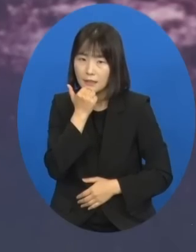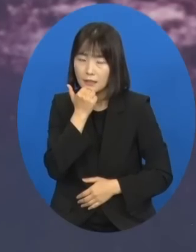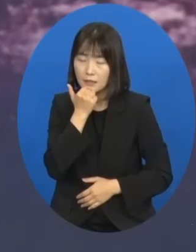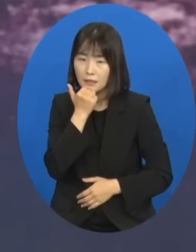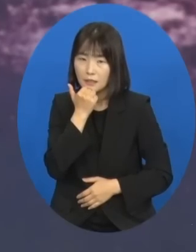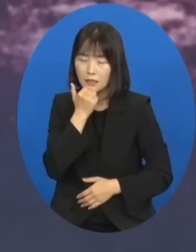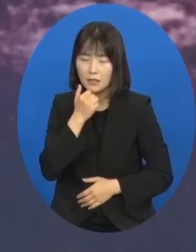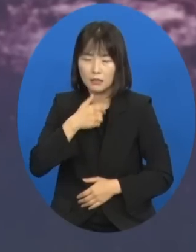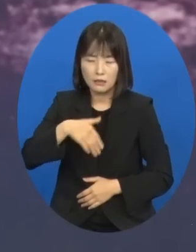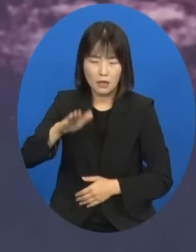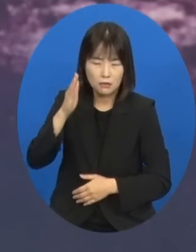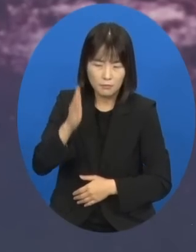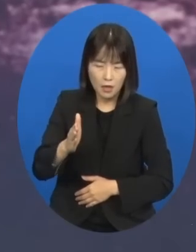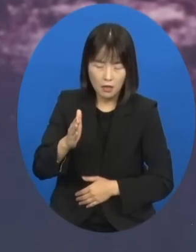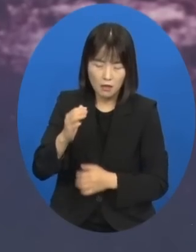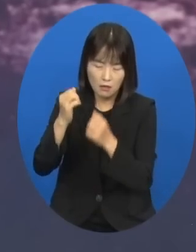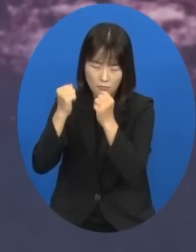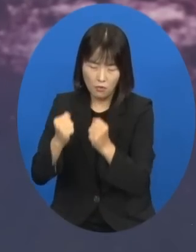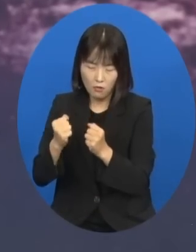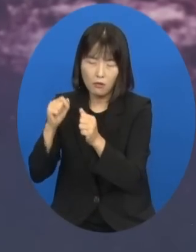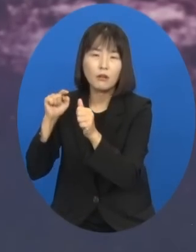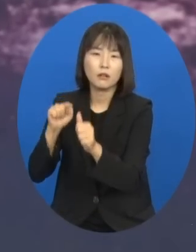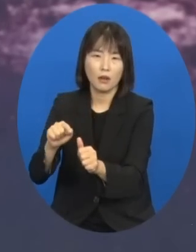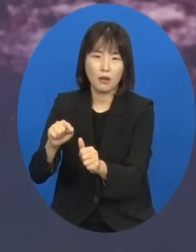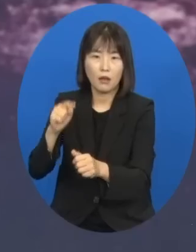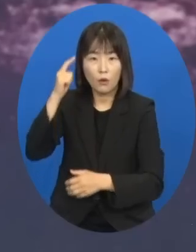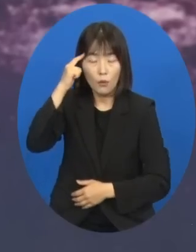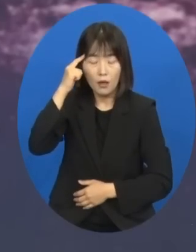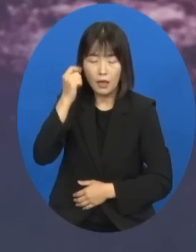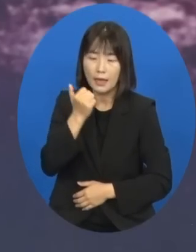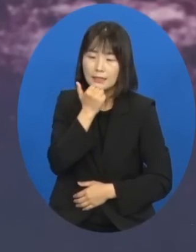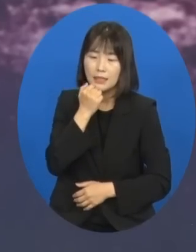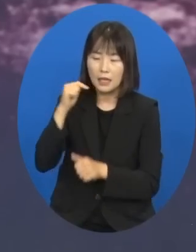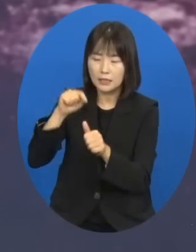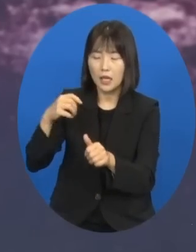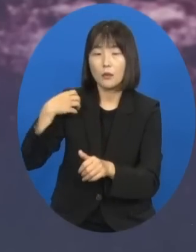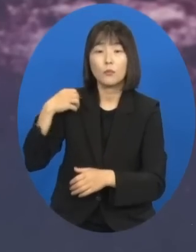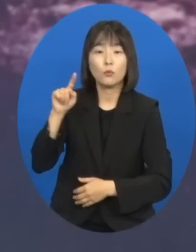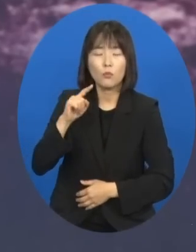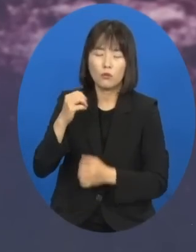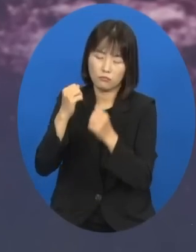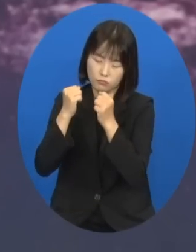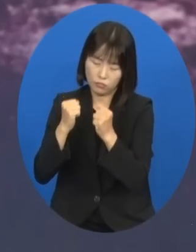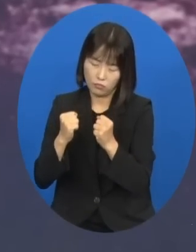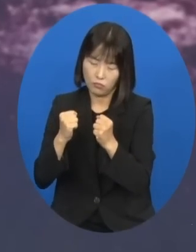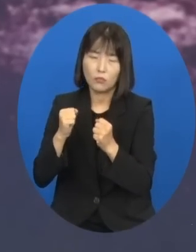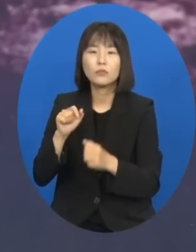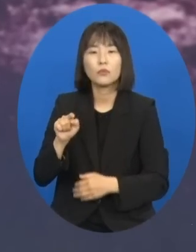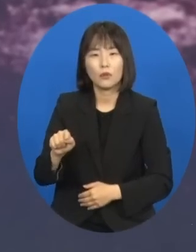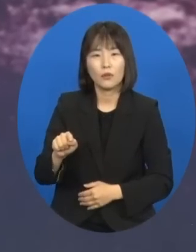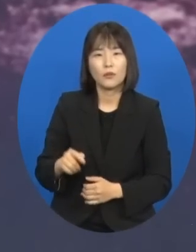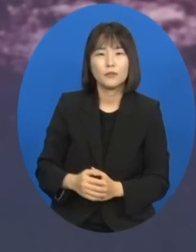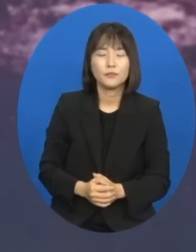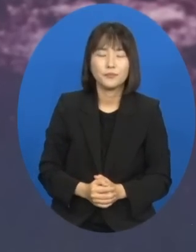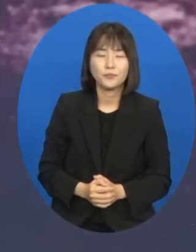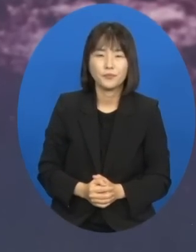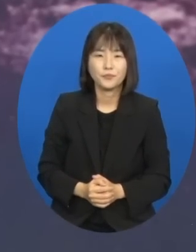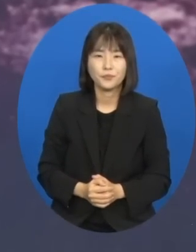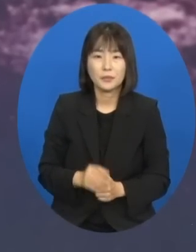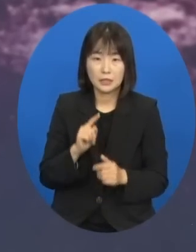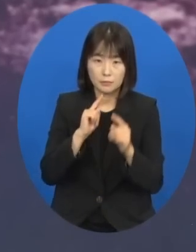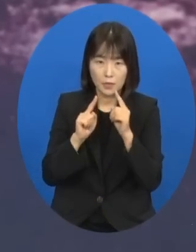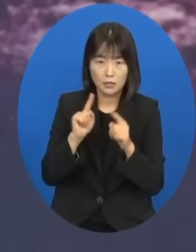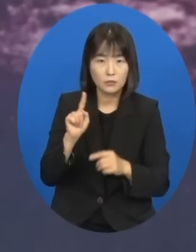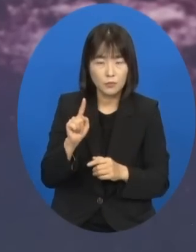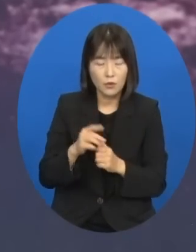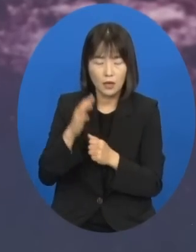말고 머물러 있으라라고 하는 거예요. 왜요? 이삭의 사명은 머무는 것이기 때문에 그래요. 여러분, 이 말씀은요,